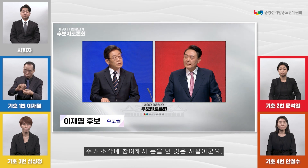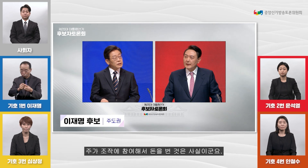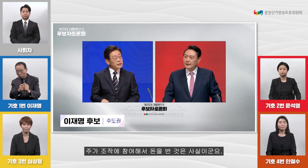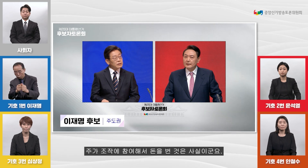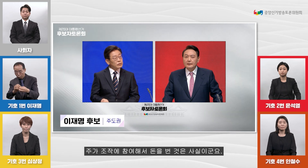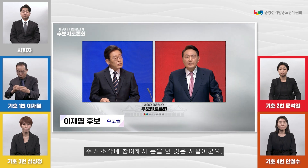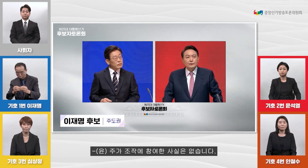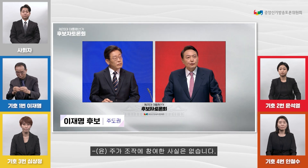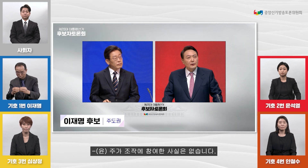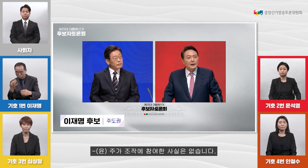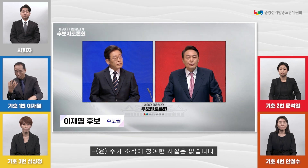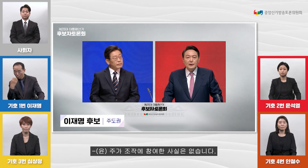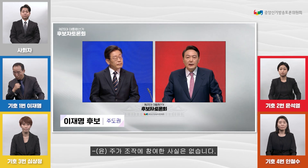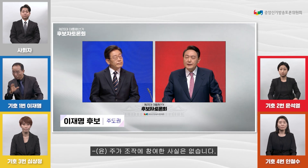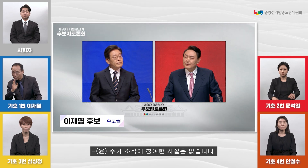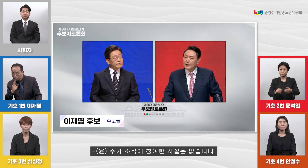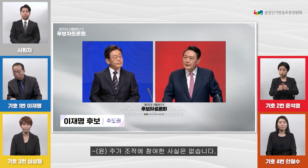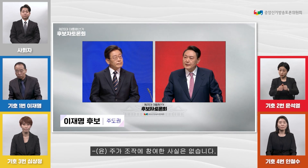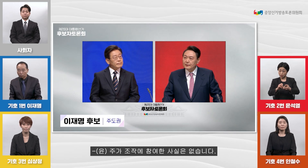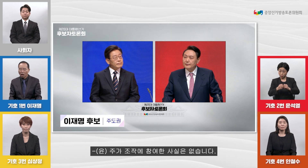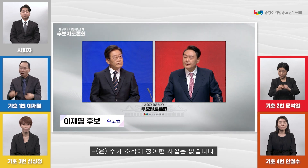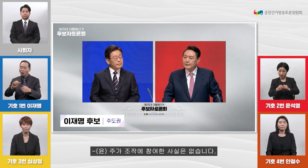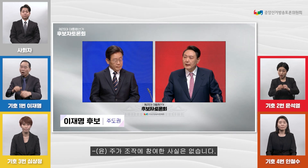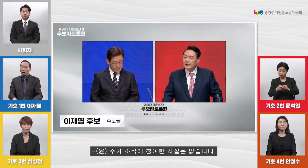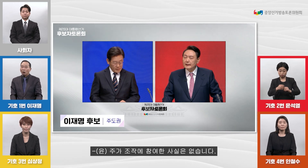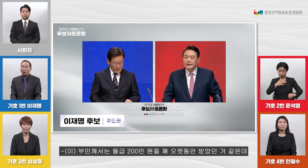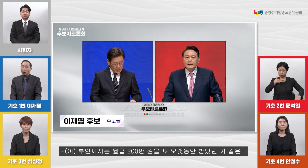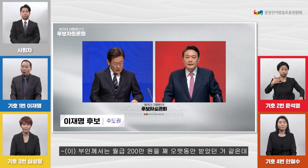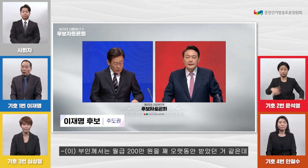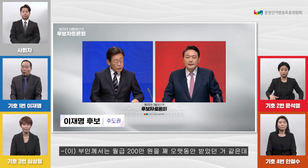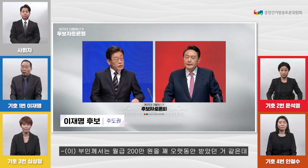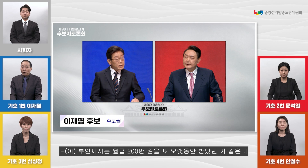돈을 버는 건 사실이군요. 주가 조작에 참여한 사실은 없습니다.